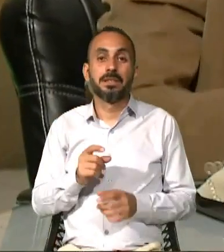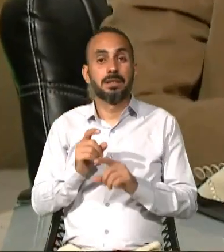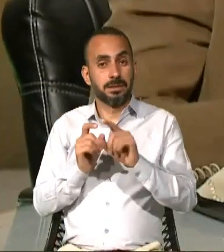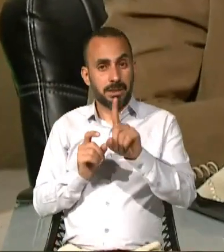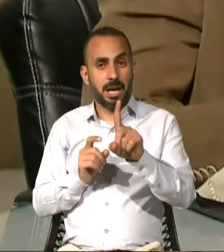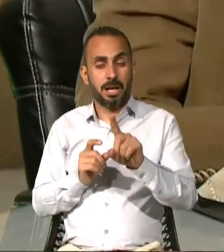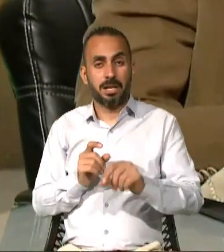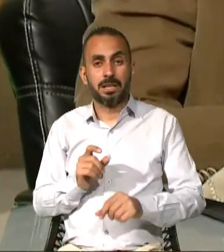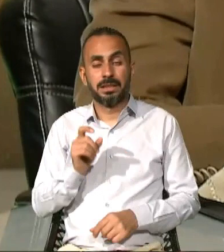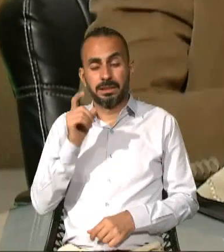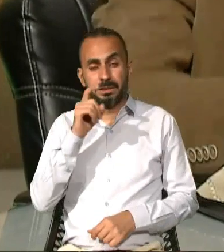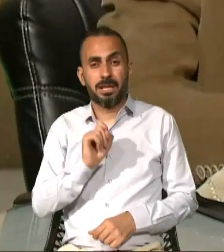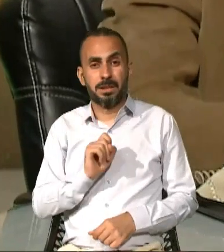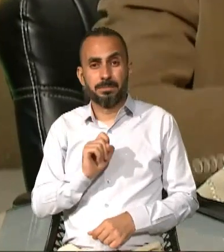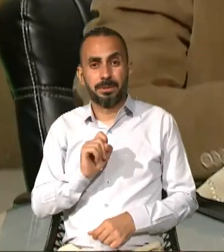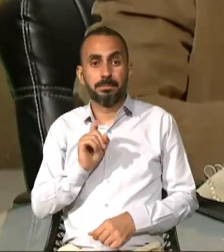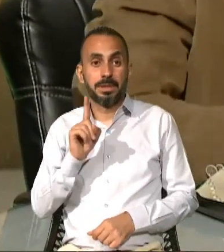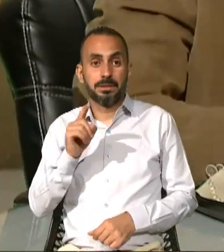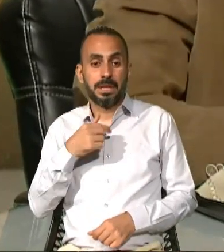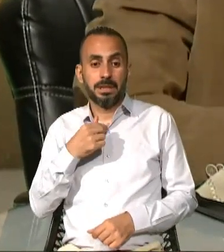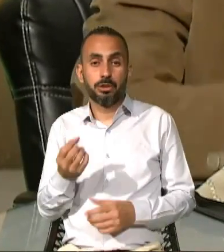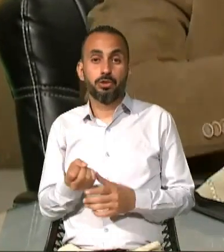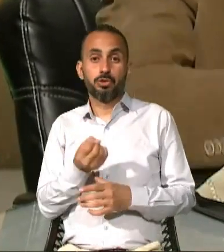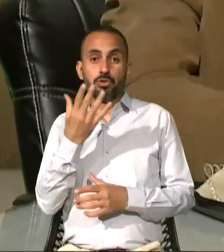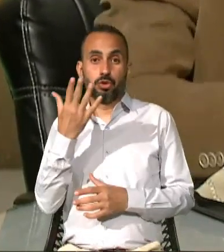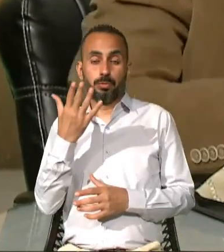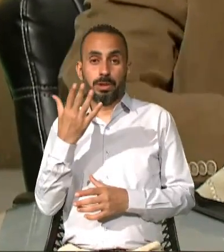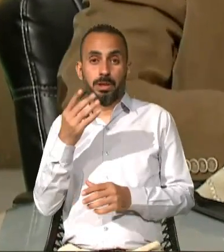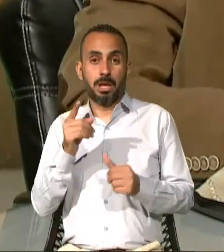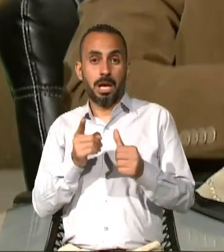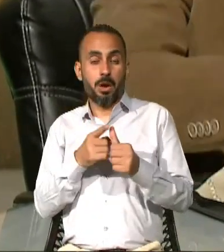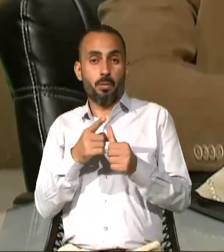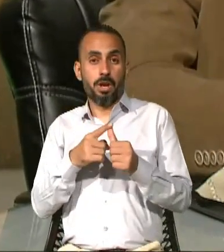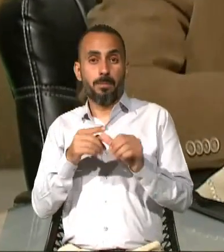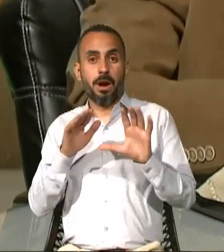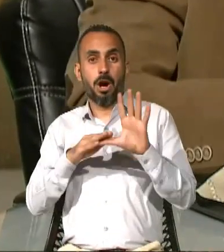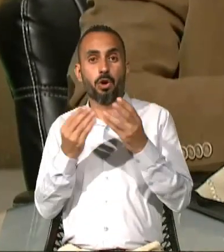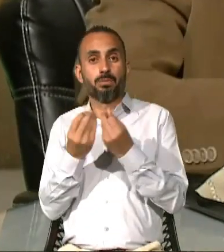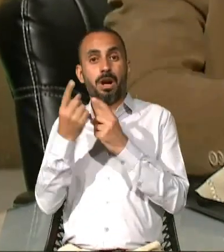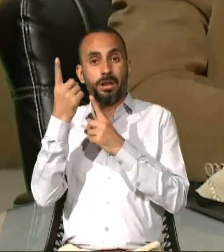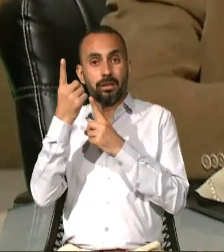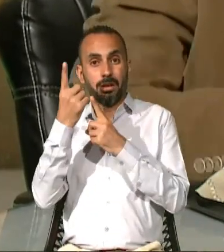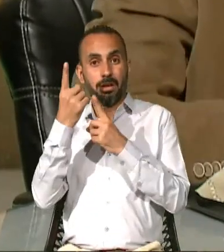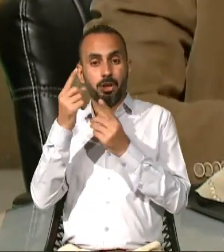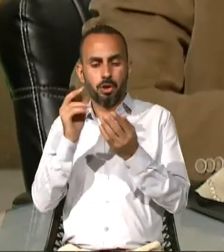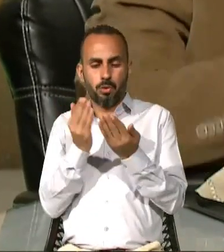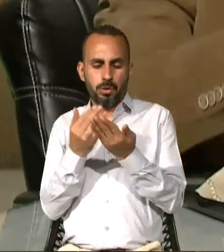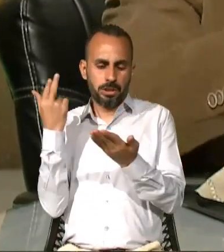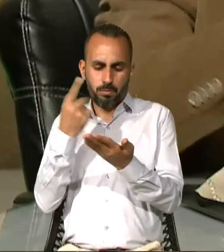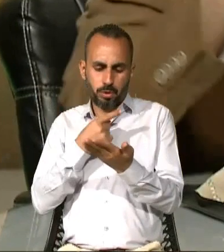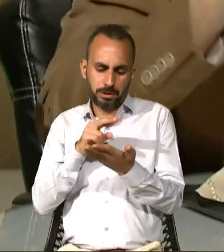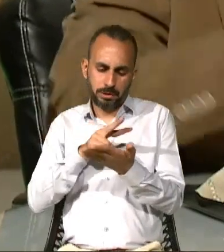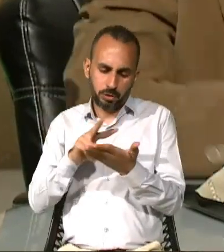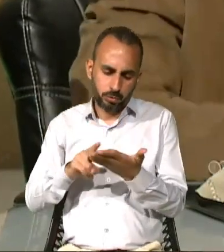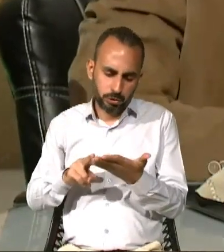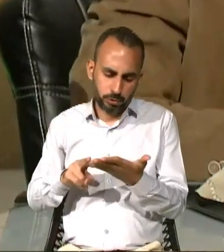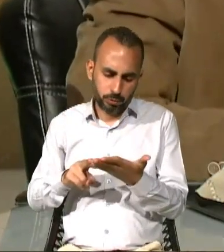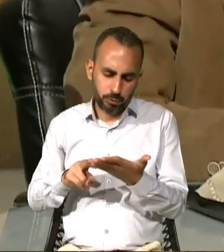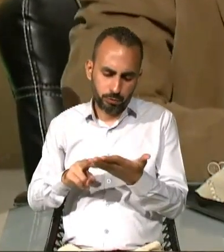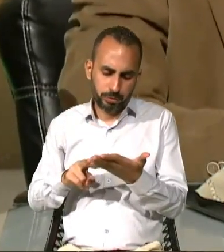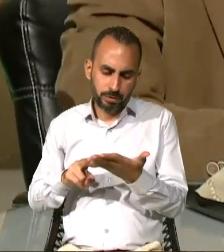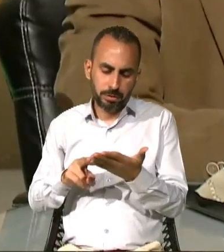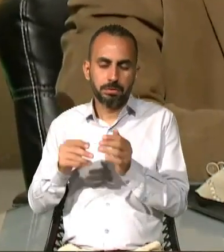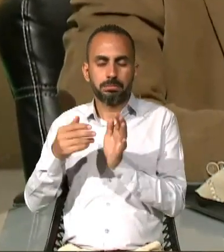أنا لما أصحى الصبح وقبل ما أقعد قدام ربنا وأخد خلوتي وأفهم مشيئته وأفهم مقصده أروح فاتح